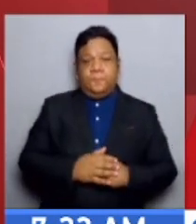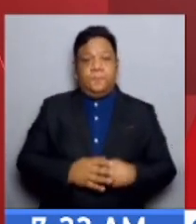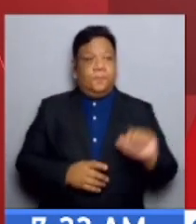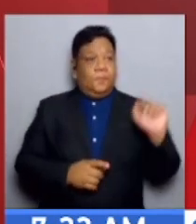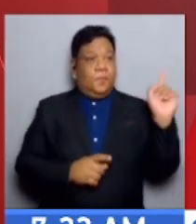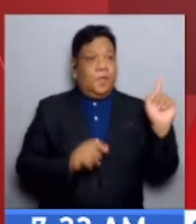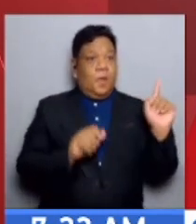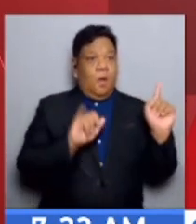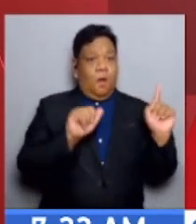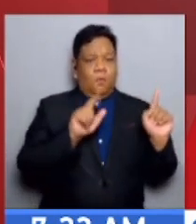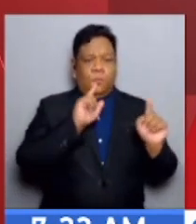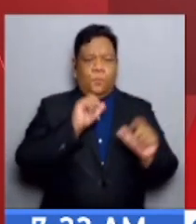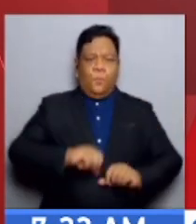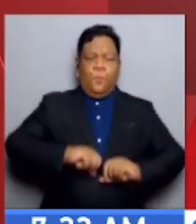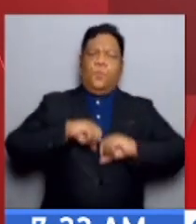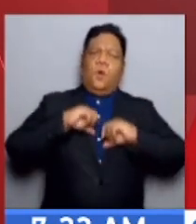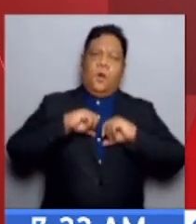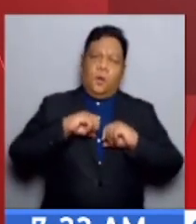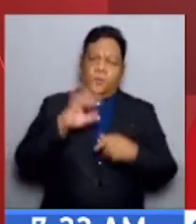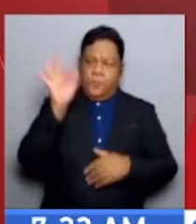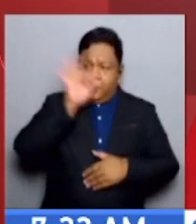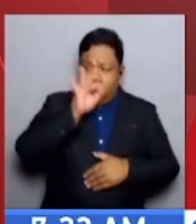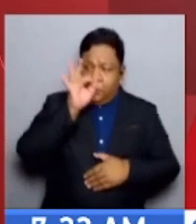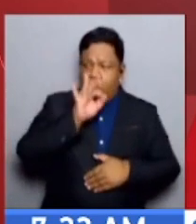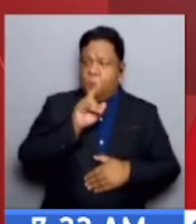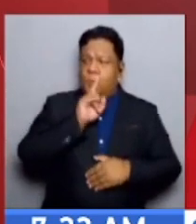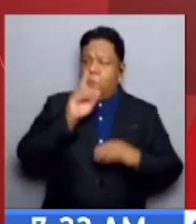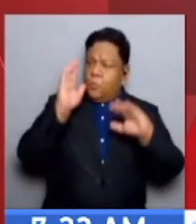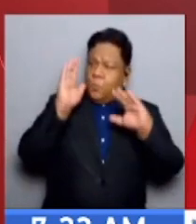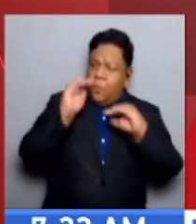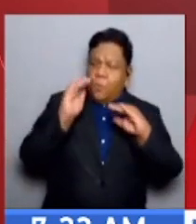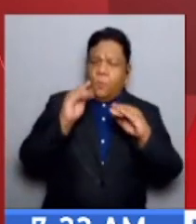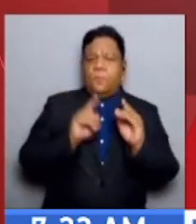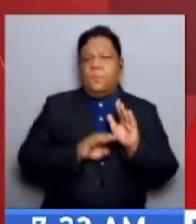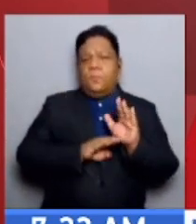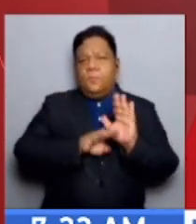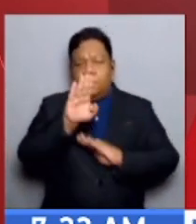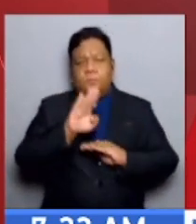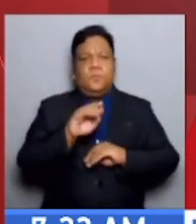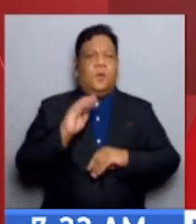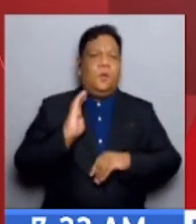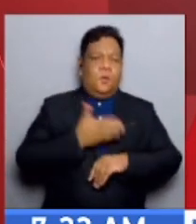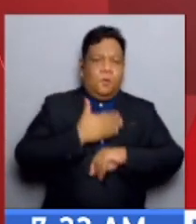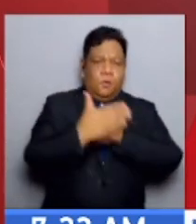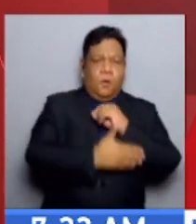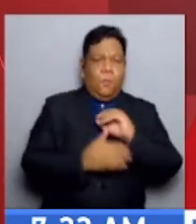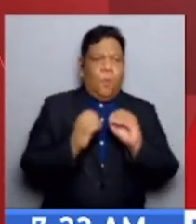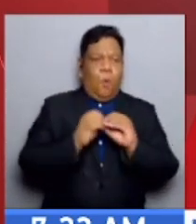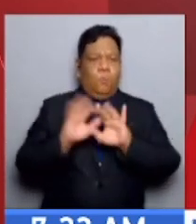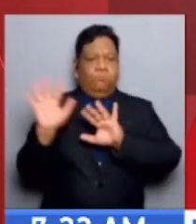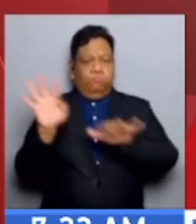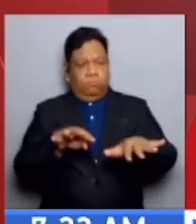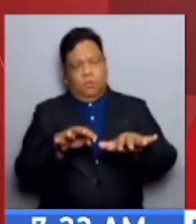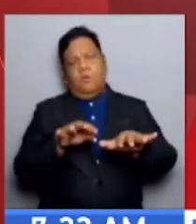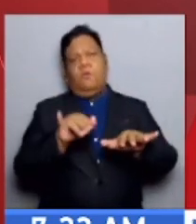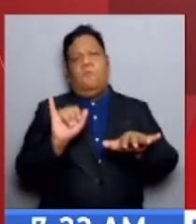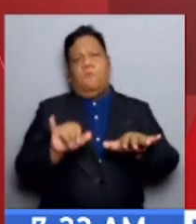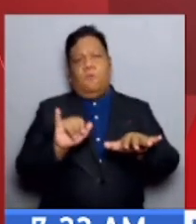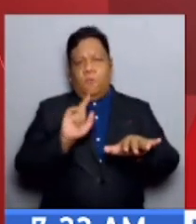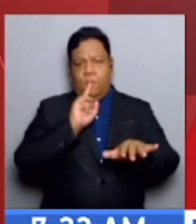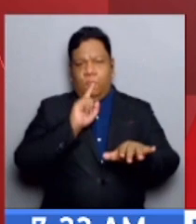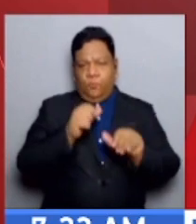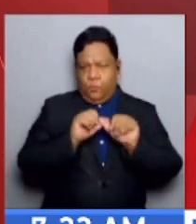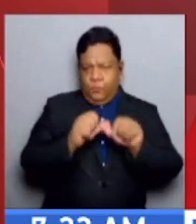Hangad niya'y umunlad at makilala pa ang ating bansa sa buong mundo at patuloy natin ipaglaban ang ating kalayaan.